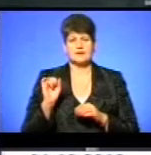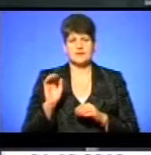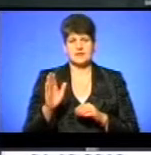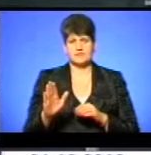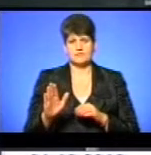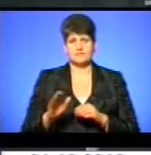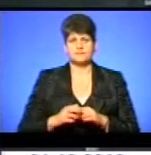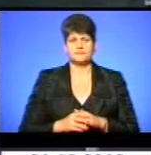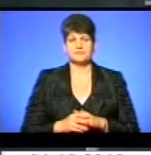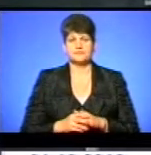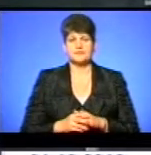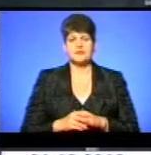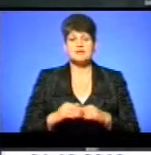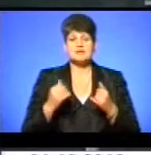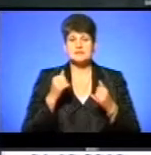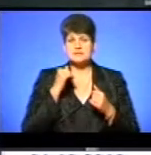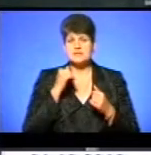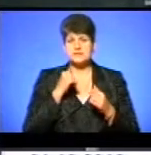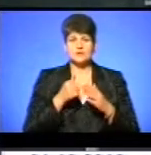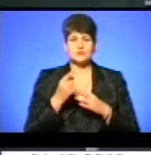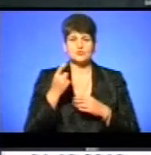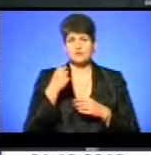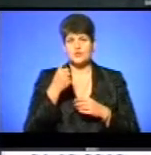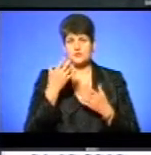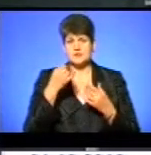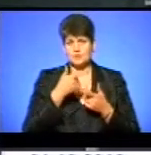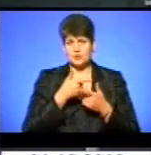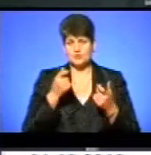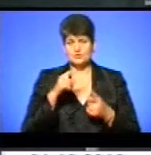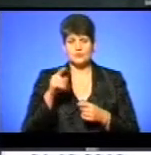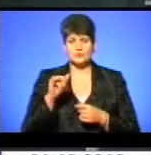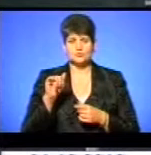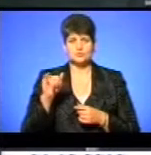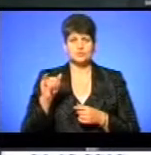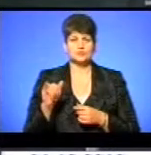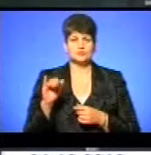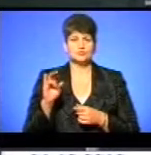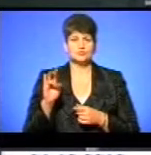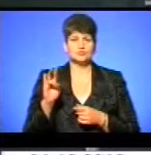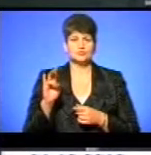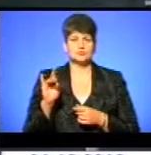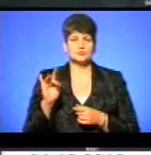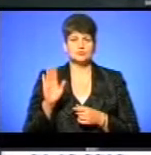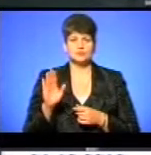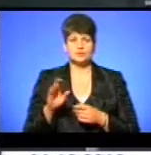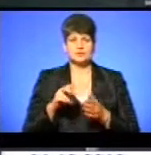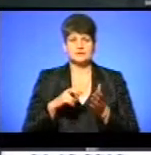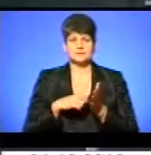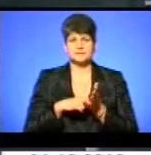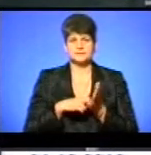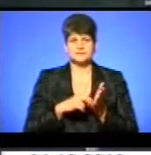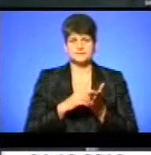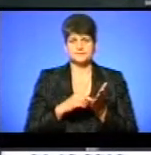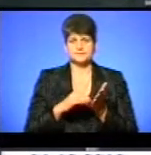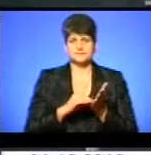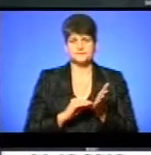університету Валентин Терещенко. Завтра до 100-річчя з дня проголошення Західноукраїнської Народної Республіки відбудеться погашення тематичної поштової